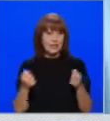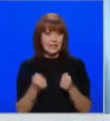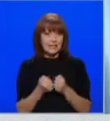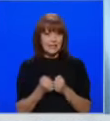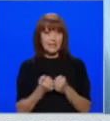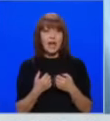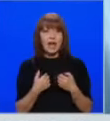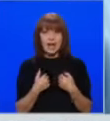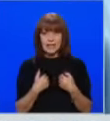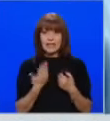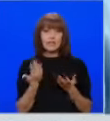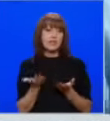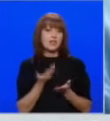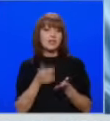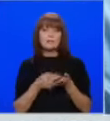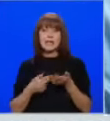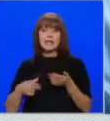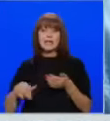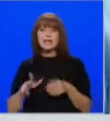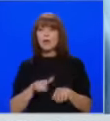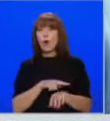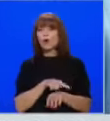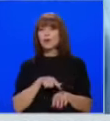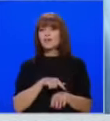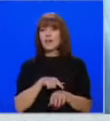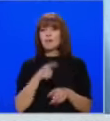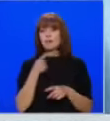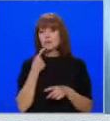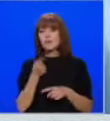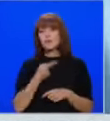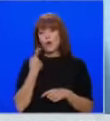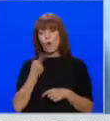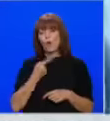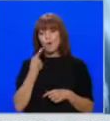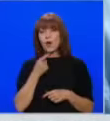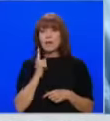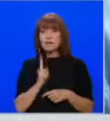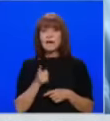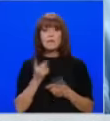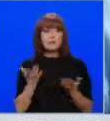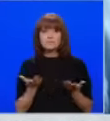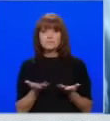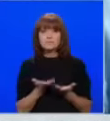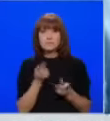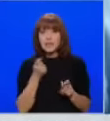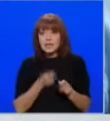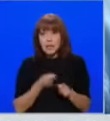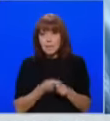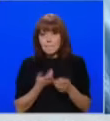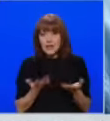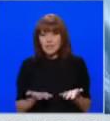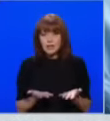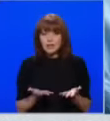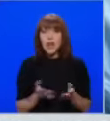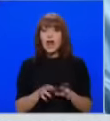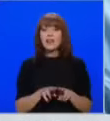сме излезнали вече от времето, в което само се говори, трябва нещо да се направи. От една страна